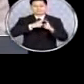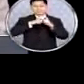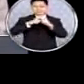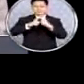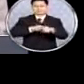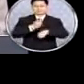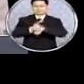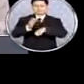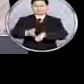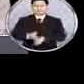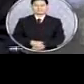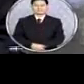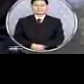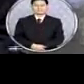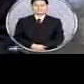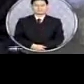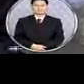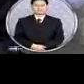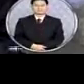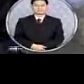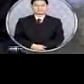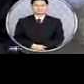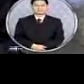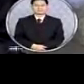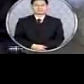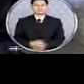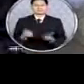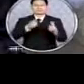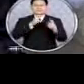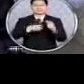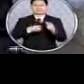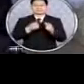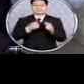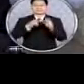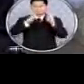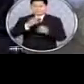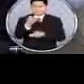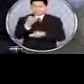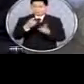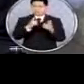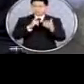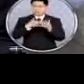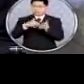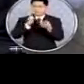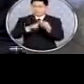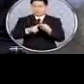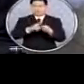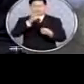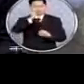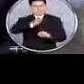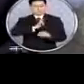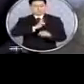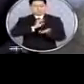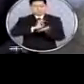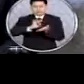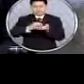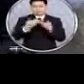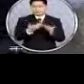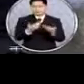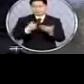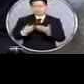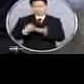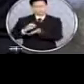时间是1分30秒。 关于合理的电价问题，主要的是要看我们电的供应跟